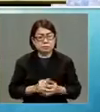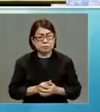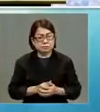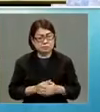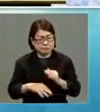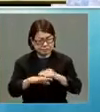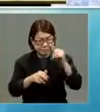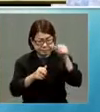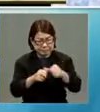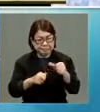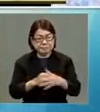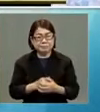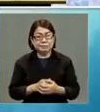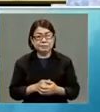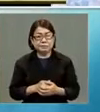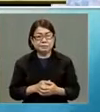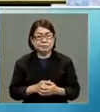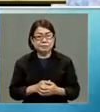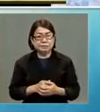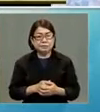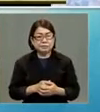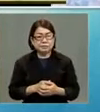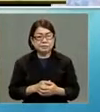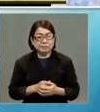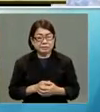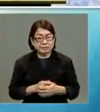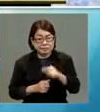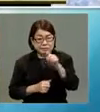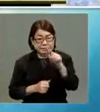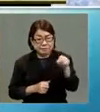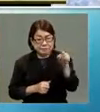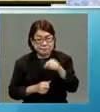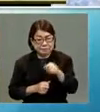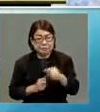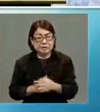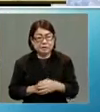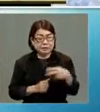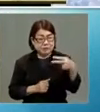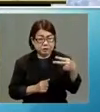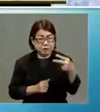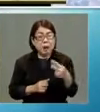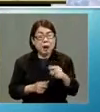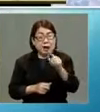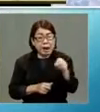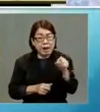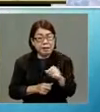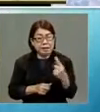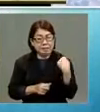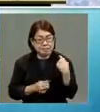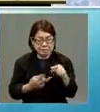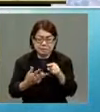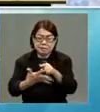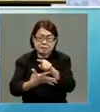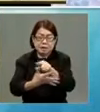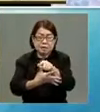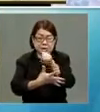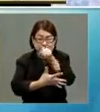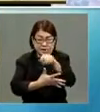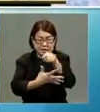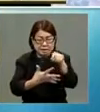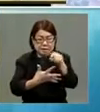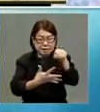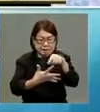พยัญชนะ2ตัวแรกข้างหน้าเท่านั้นที่เป็นตัวพยัญชนะภาษาอังกฤษนะครับที่เหลือเป็นตัวเลขทั้งนั้นนะครับในตัวที่จะกรอก